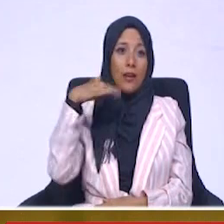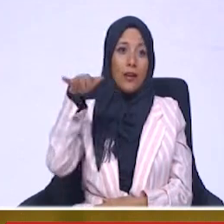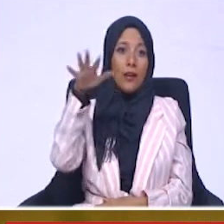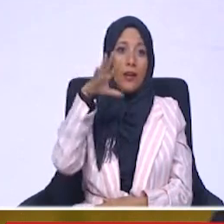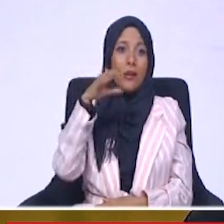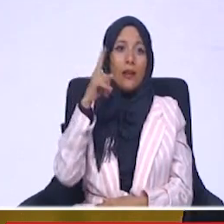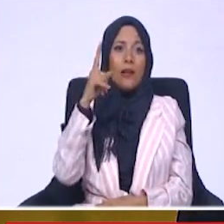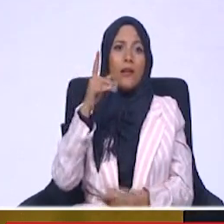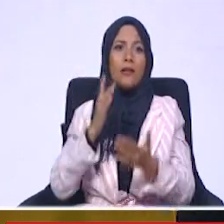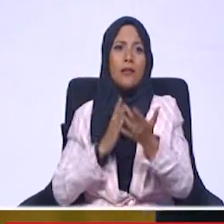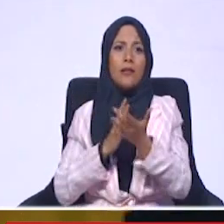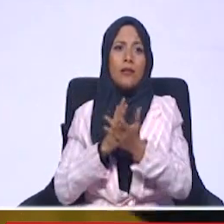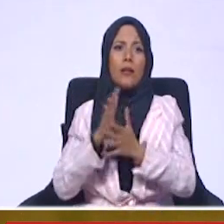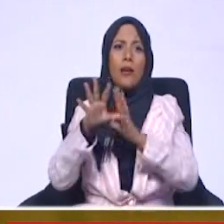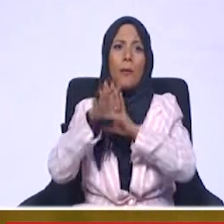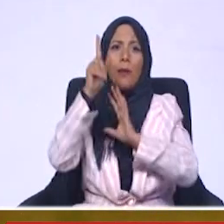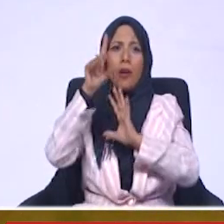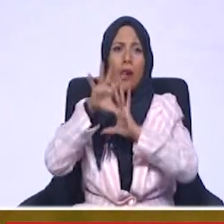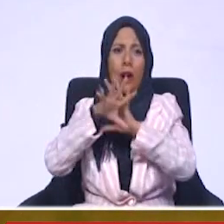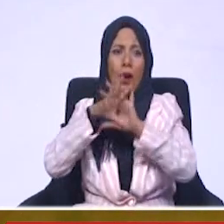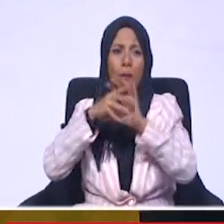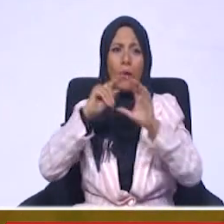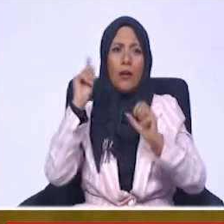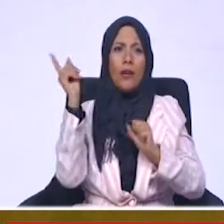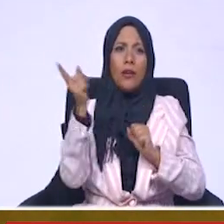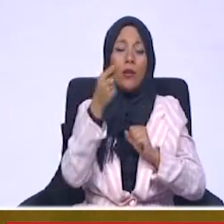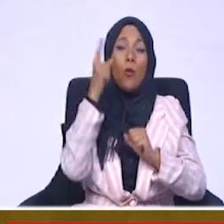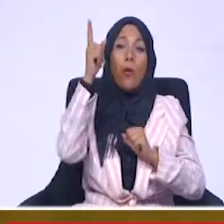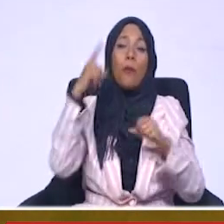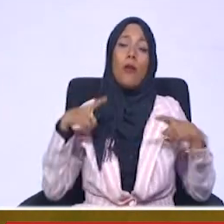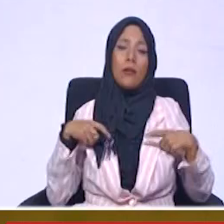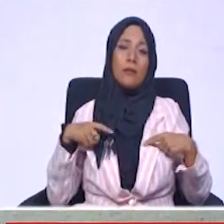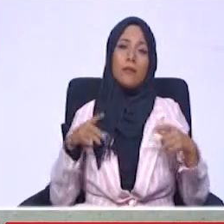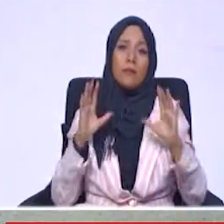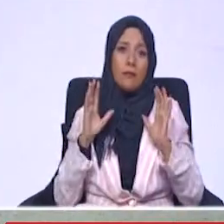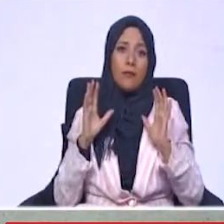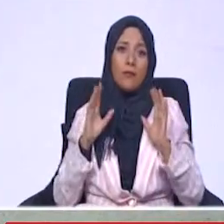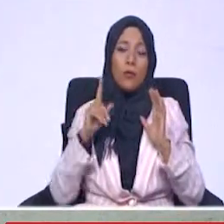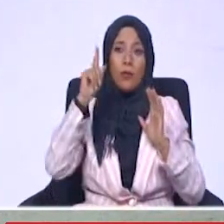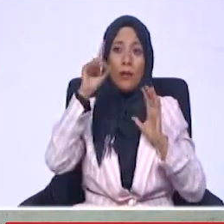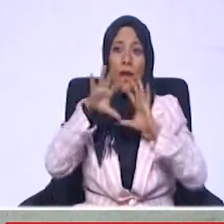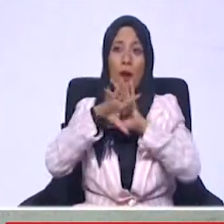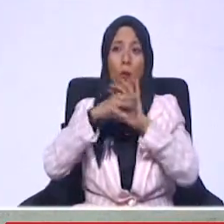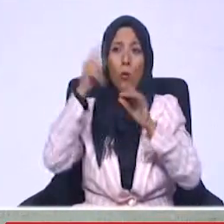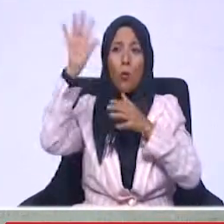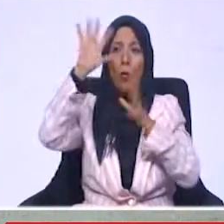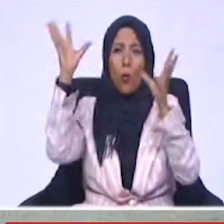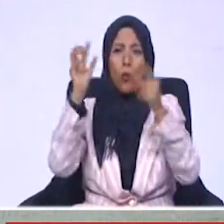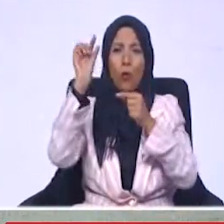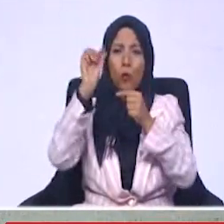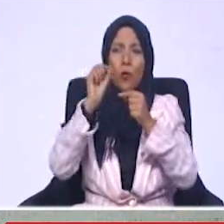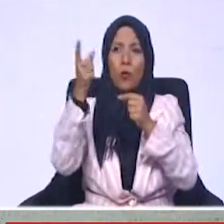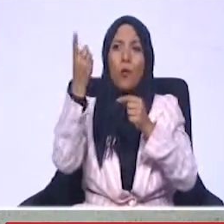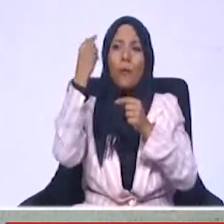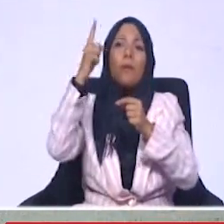الذي تواضع كل شيء لعظمته وزل كل شيء